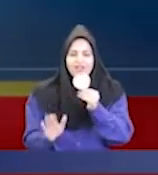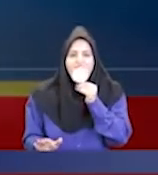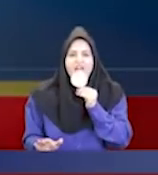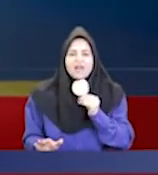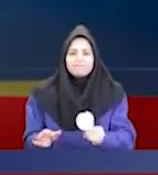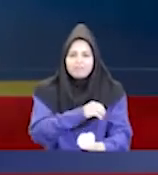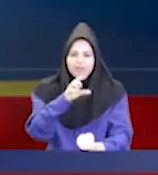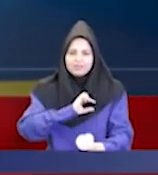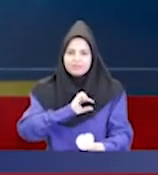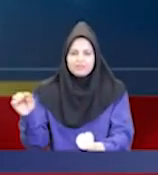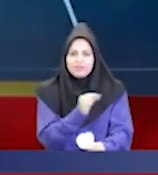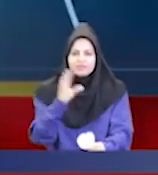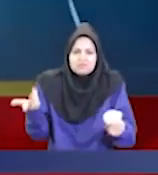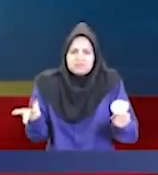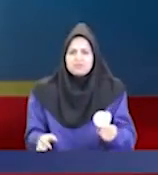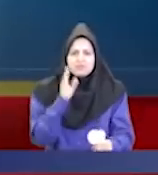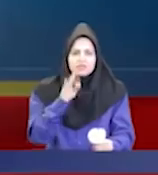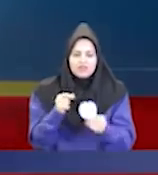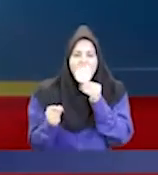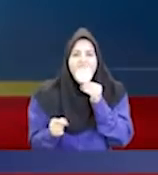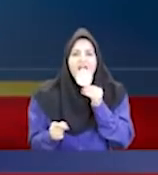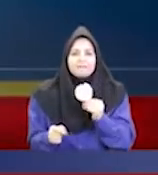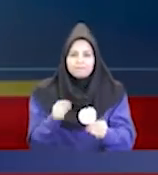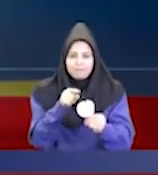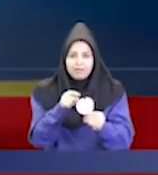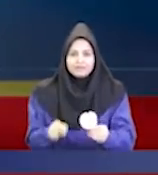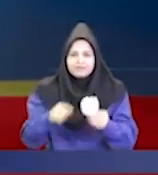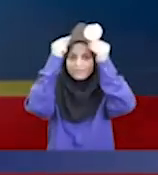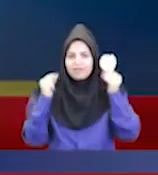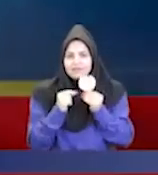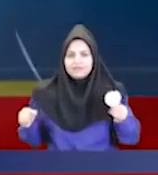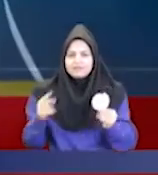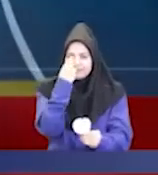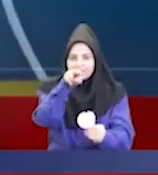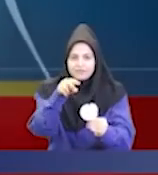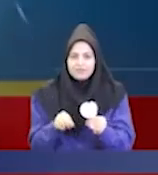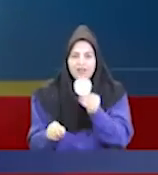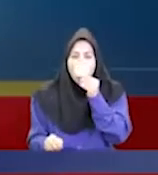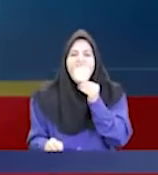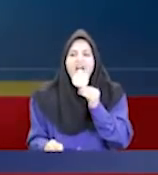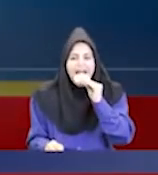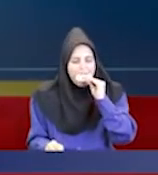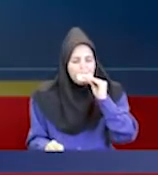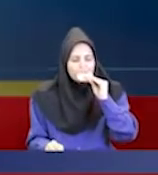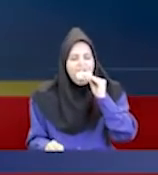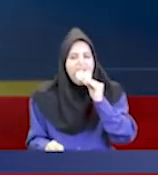بستنی نیروی عرضه به مجهول و نهی از بستن قیفی به بانوانی که در ملای عام بدین گونه